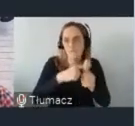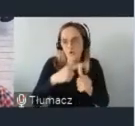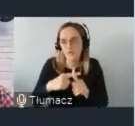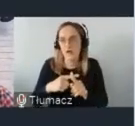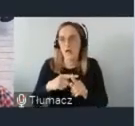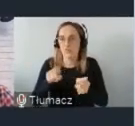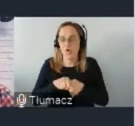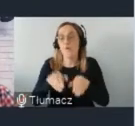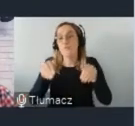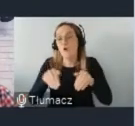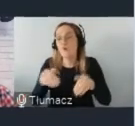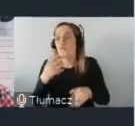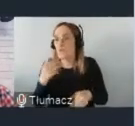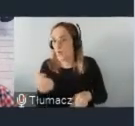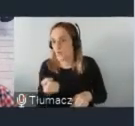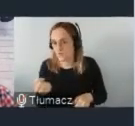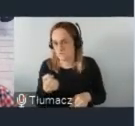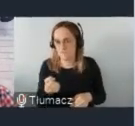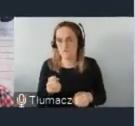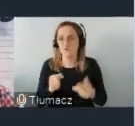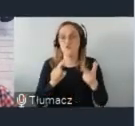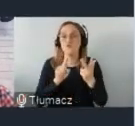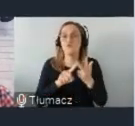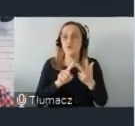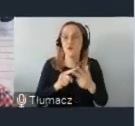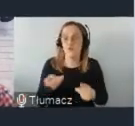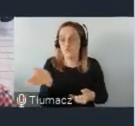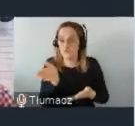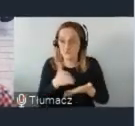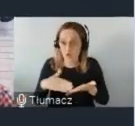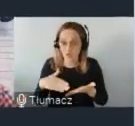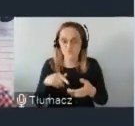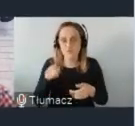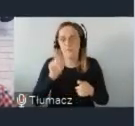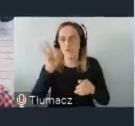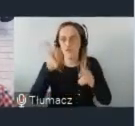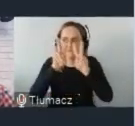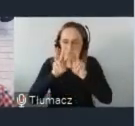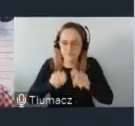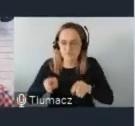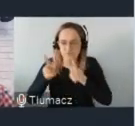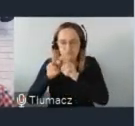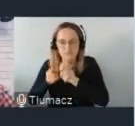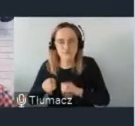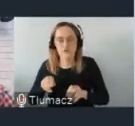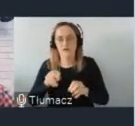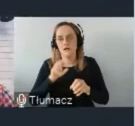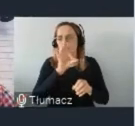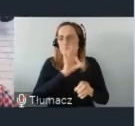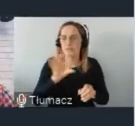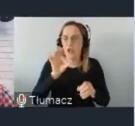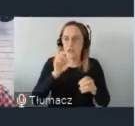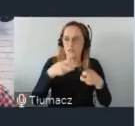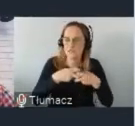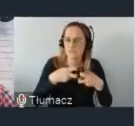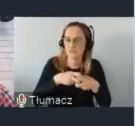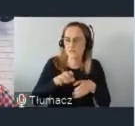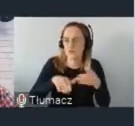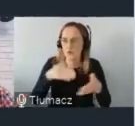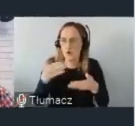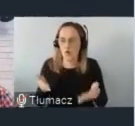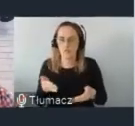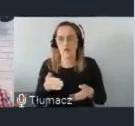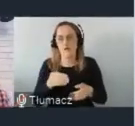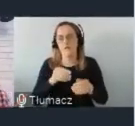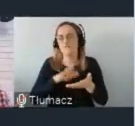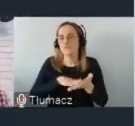zastosowaniu. Trzeci rozdział będzie najdłuższy, bo będzie takim przeglądem narzędzi, konkretnych stron internetowych, przykładów ze świata, z